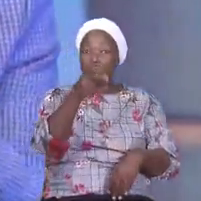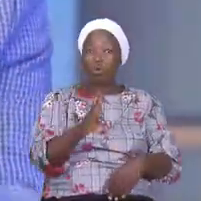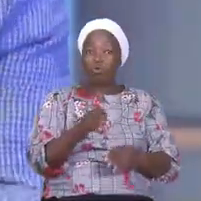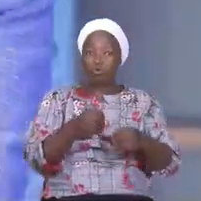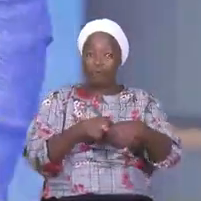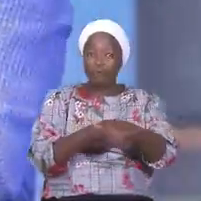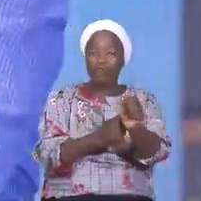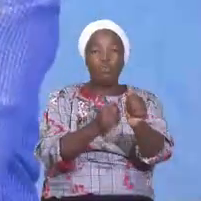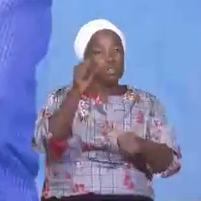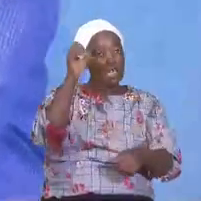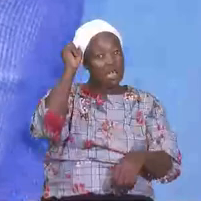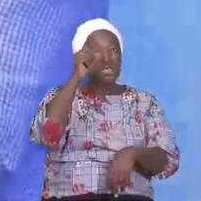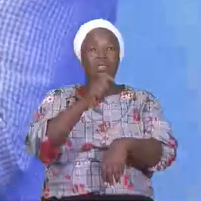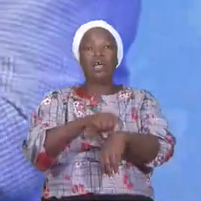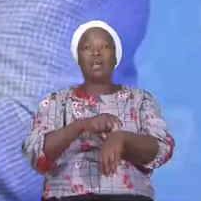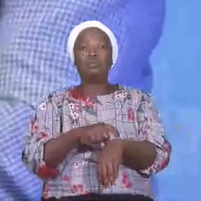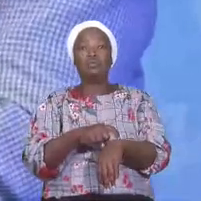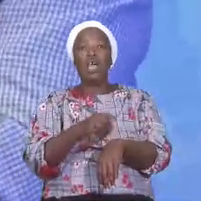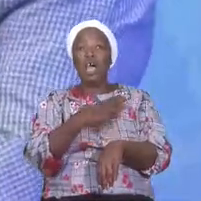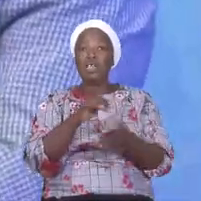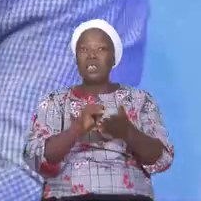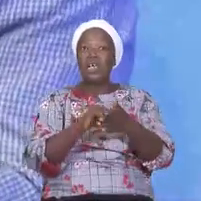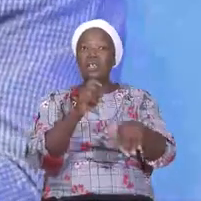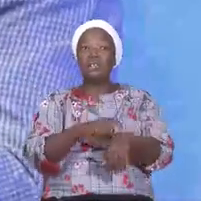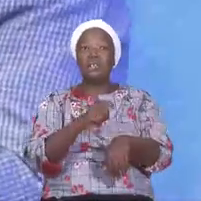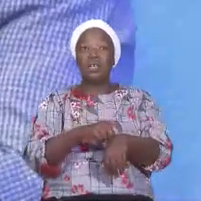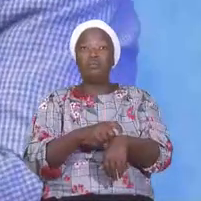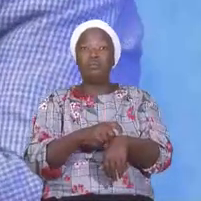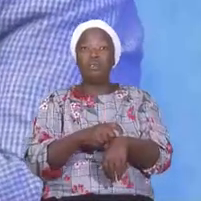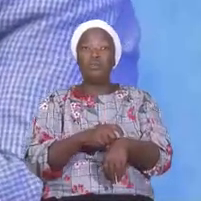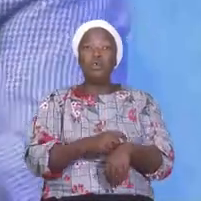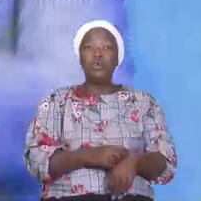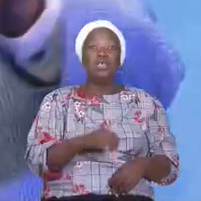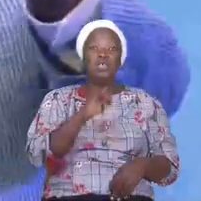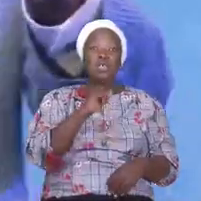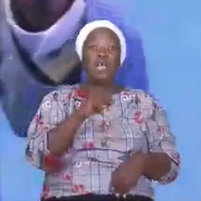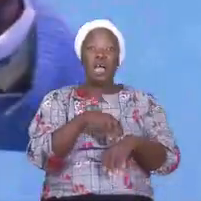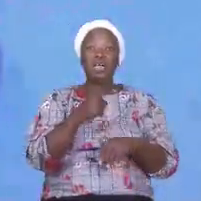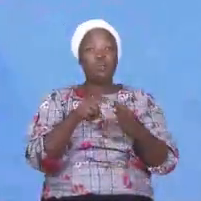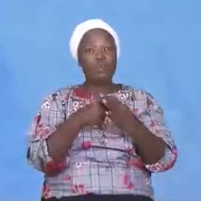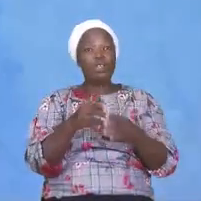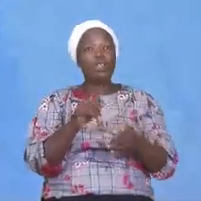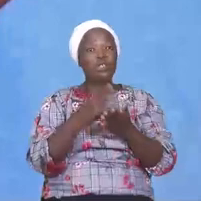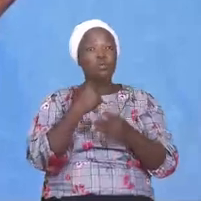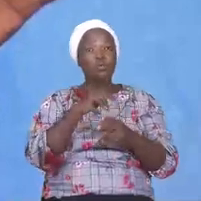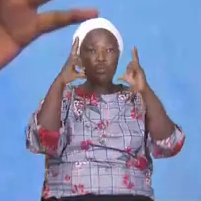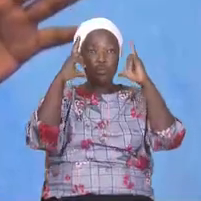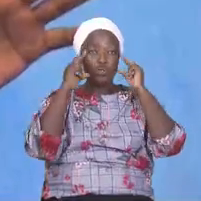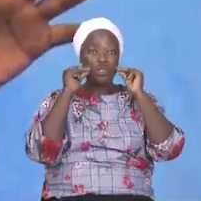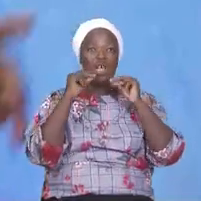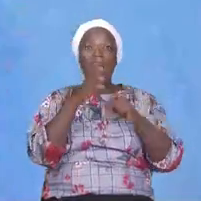avait un emploi du temps. Et Dieu suit son emploi du temps. Et l'emploi du